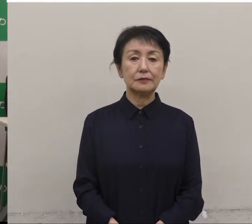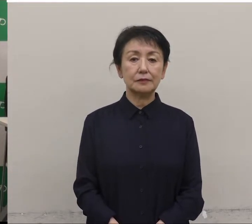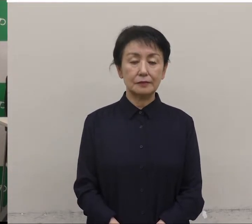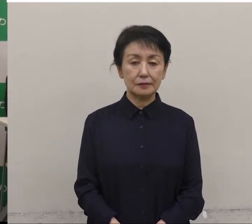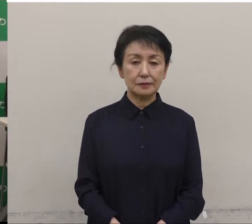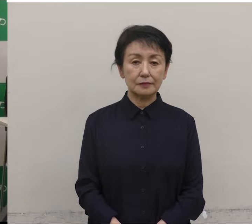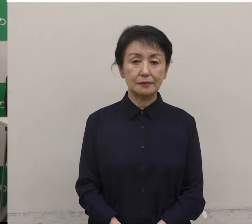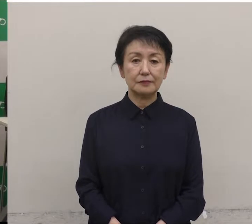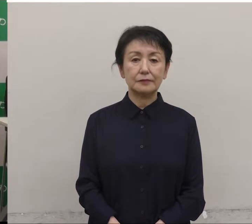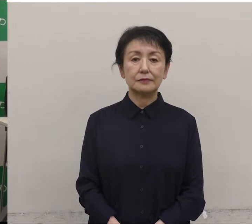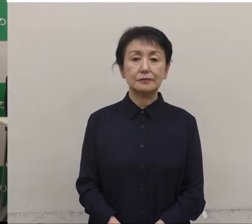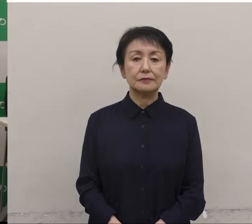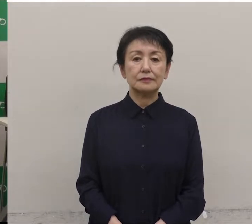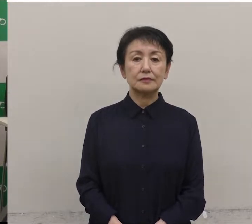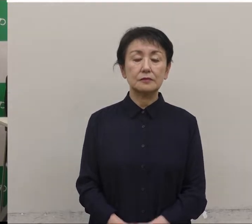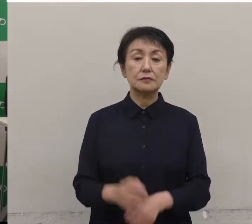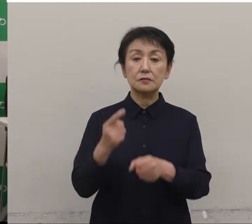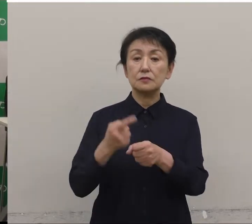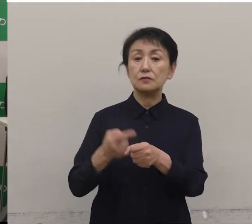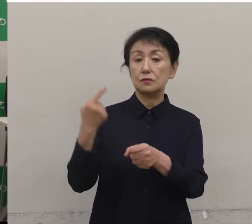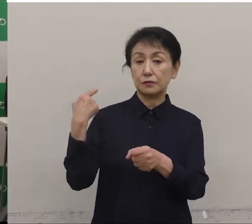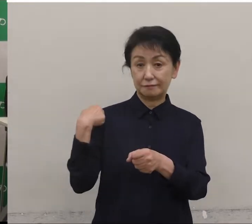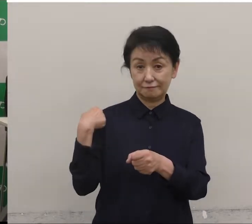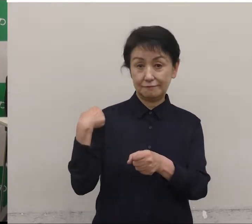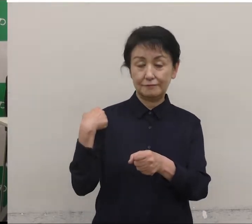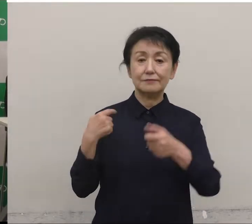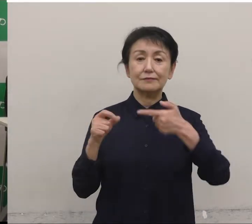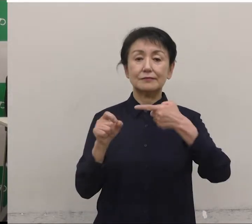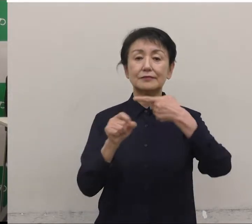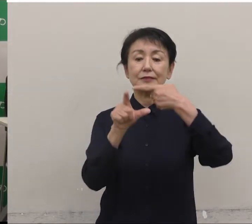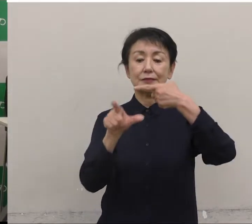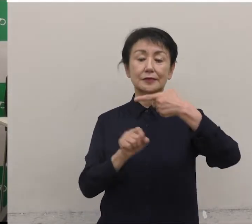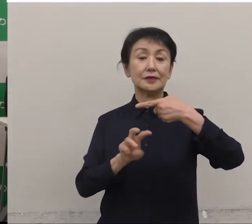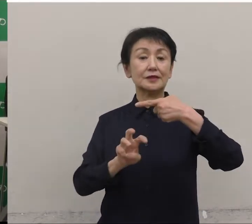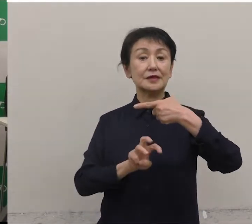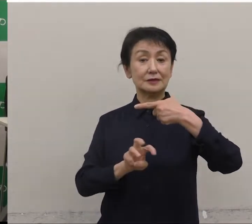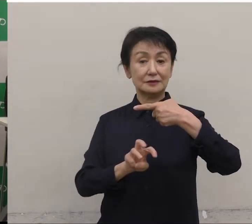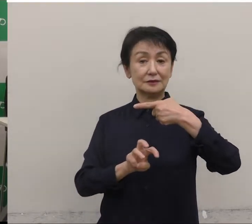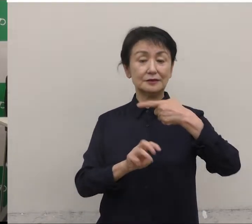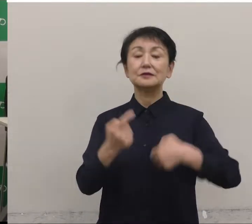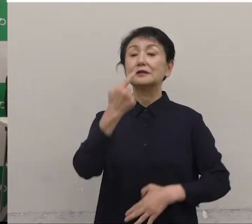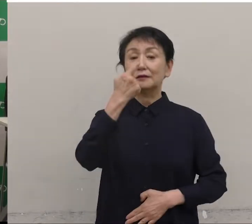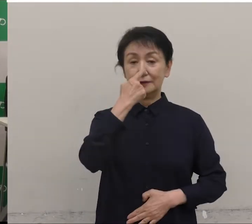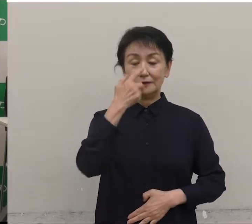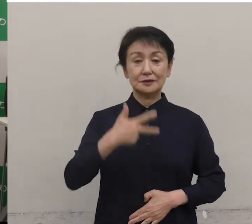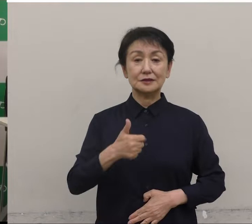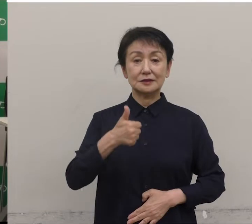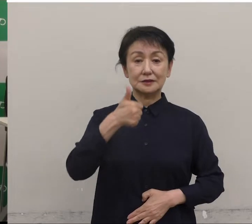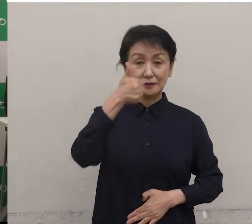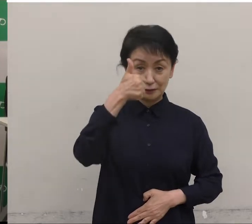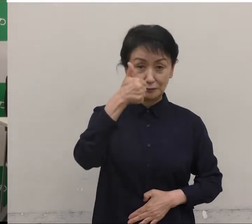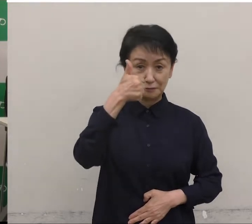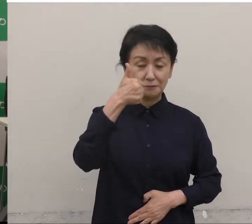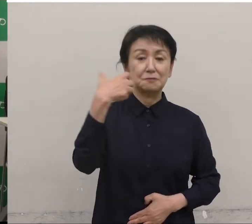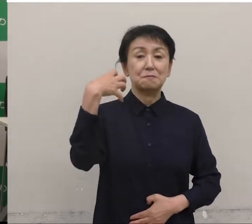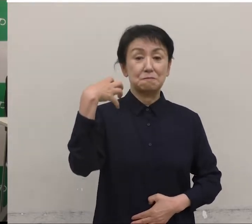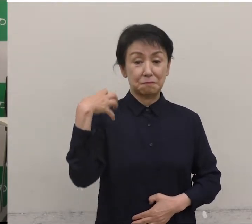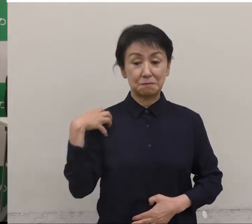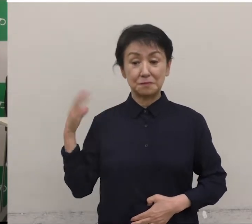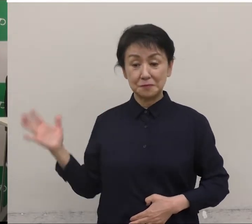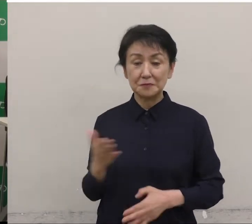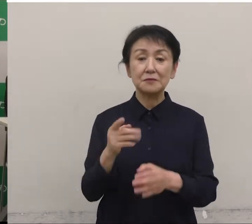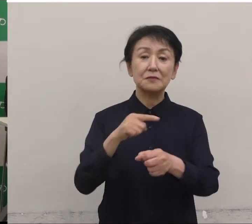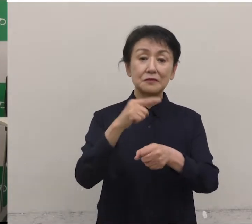さて、昨年の1月の30日です。私が市長に就任以来、1年5ヶ